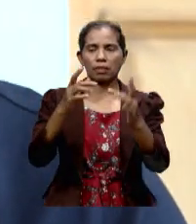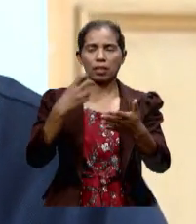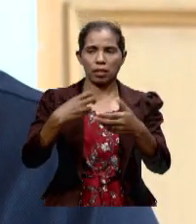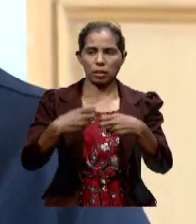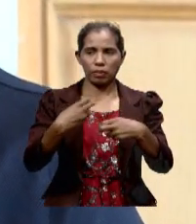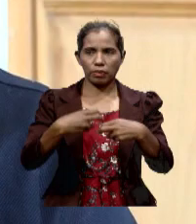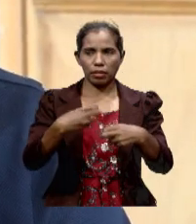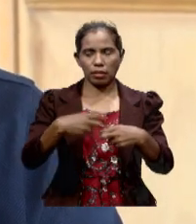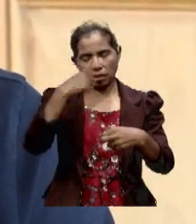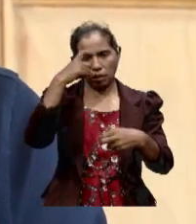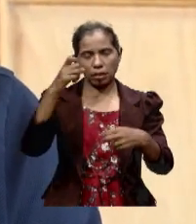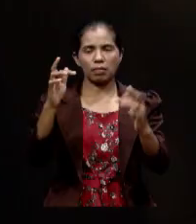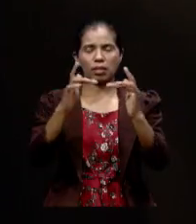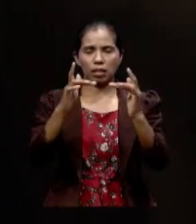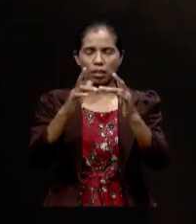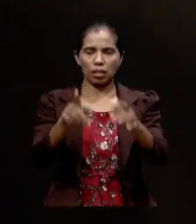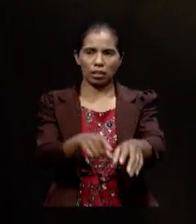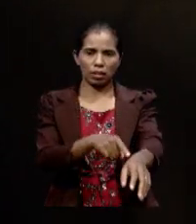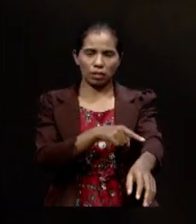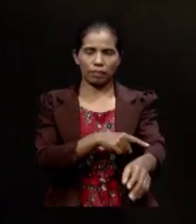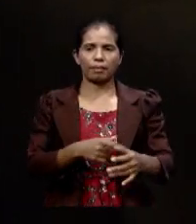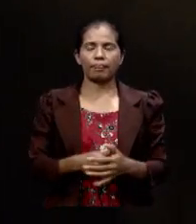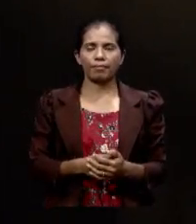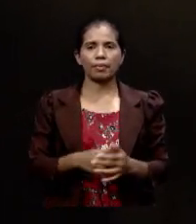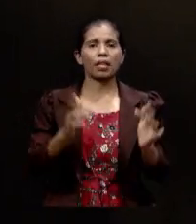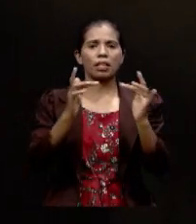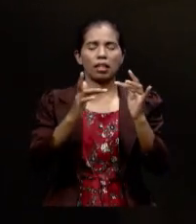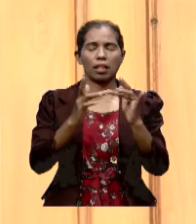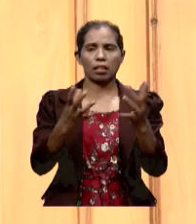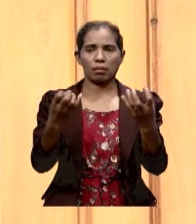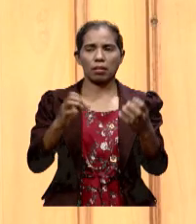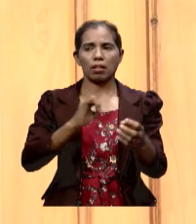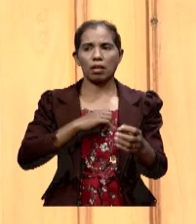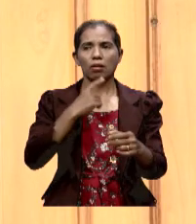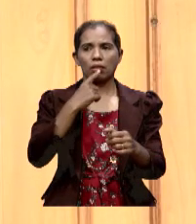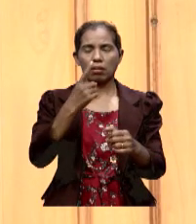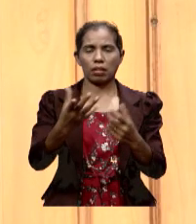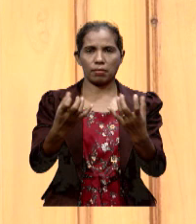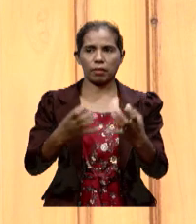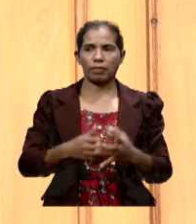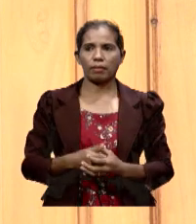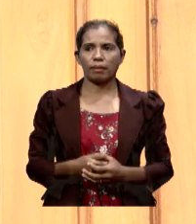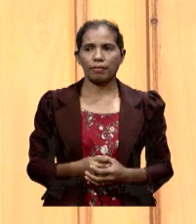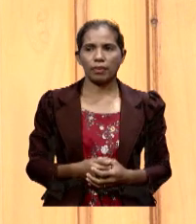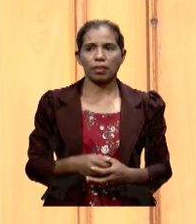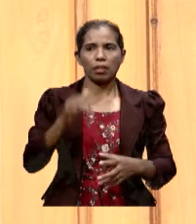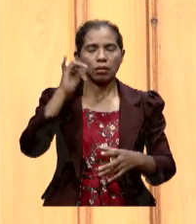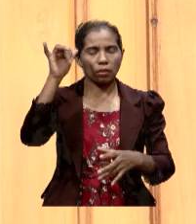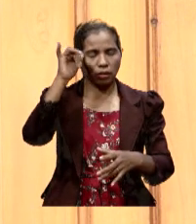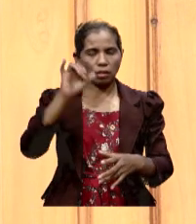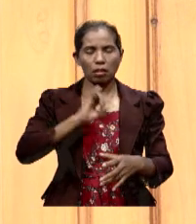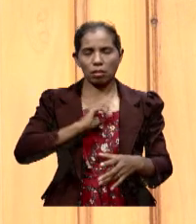tebes, também internet lau lento. Internet ne dalavar que é ao protesta. Ya tu orsi kau